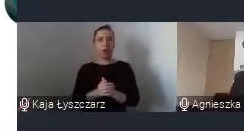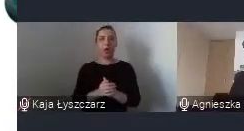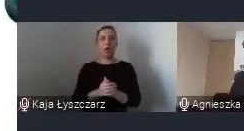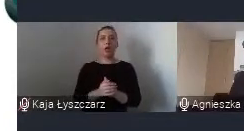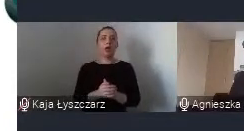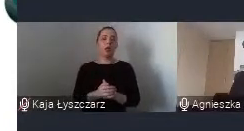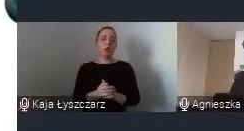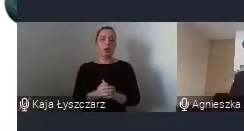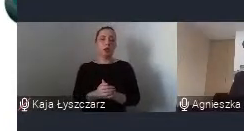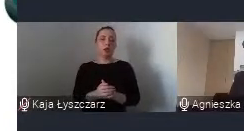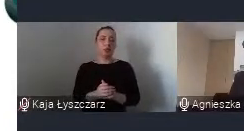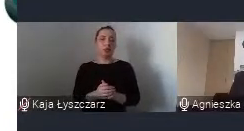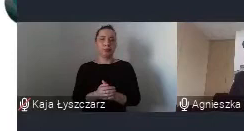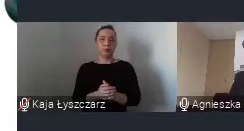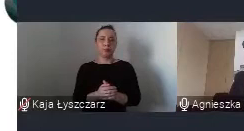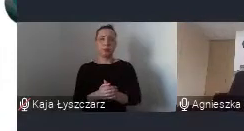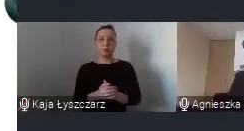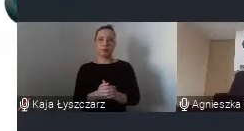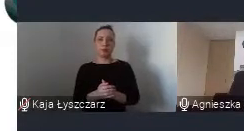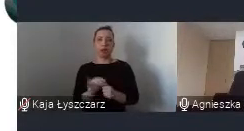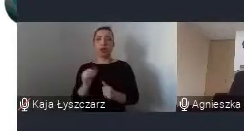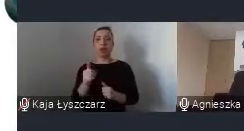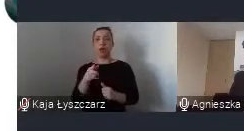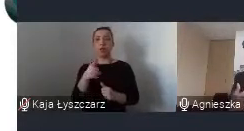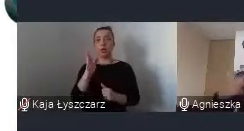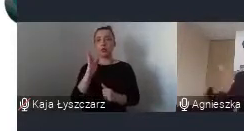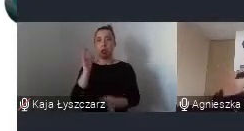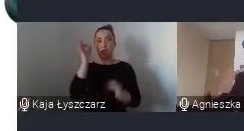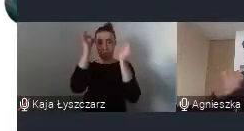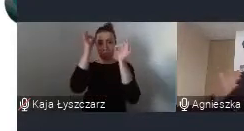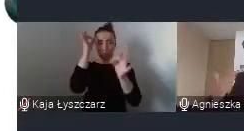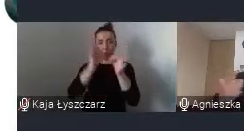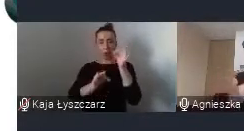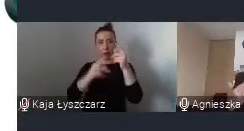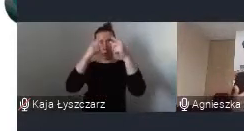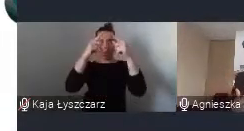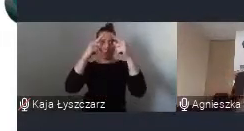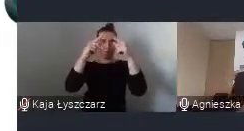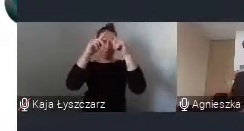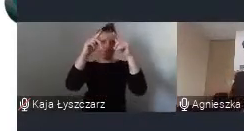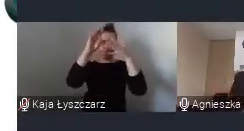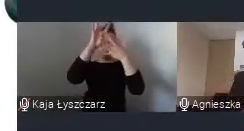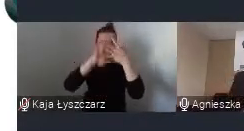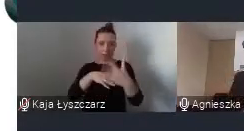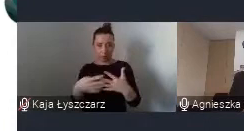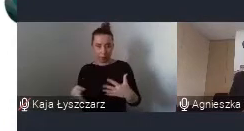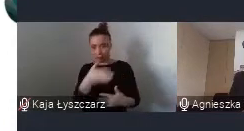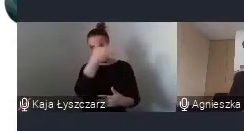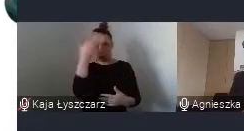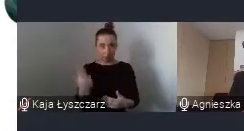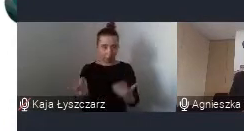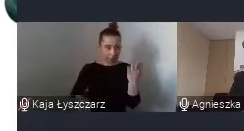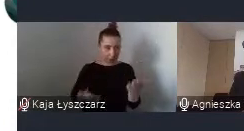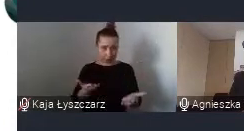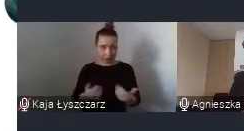jednostki administracyjne. Jaka to będzie dokładnie tabela, to znaczy jaka jej aktualność, z którego roku, tutaj jeszcze będziemy